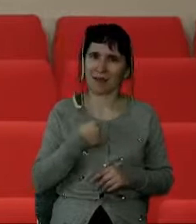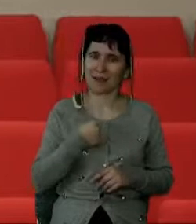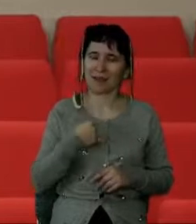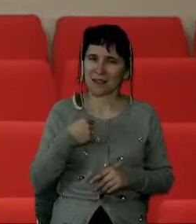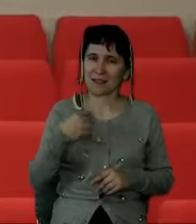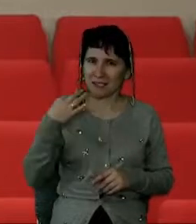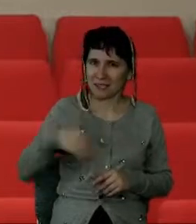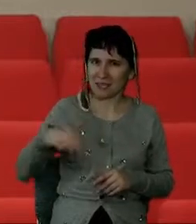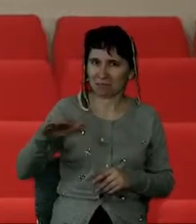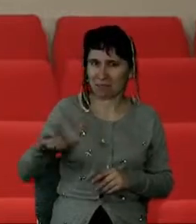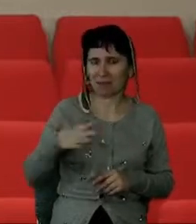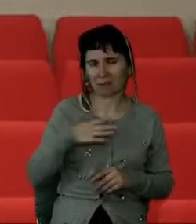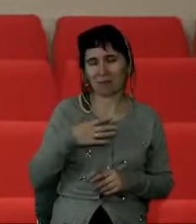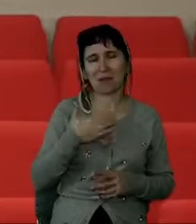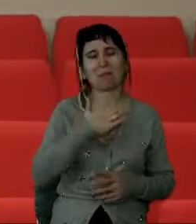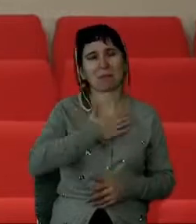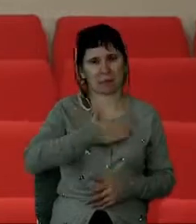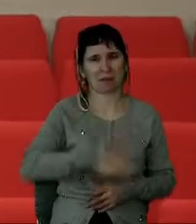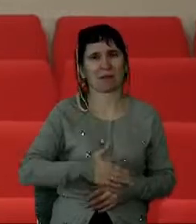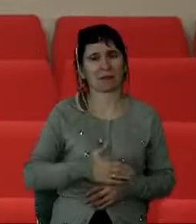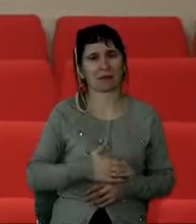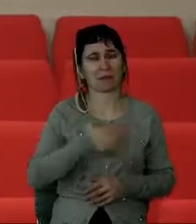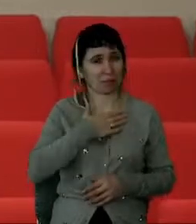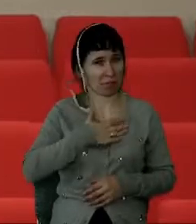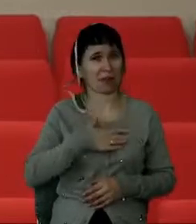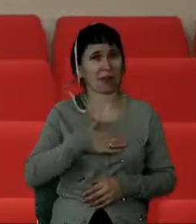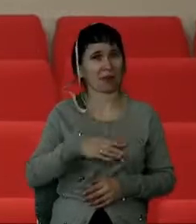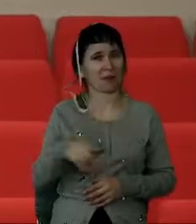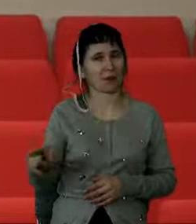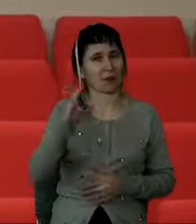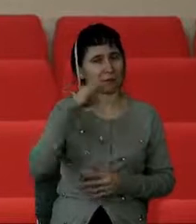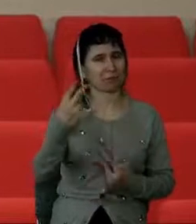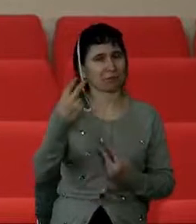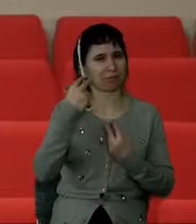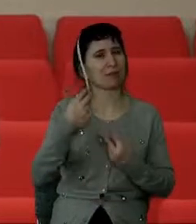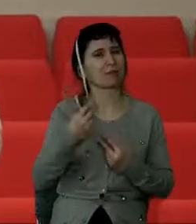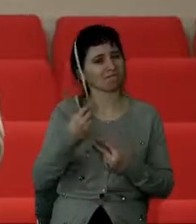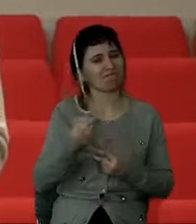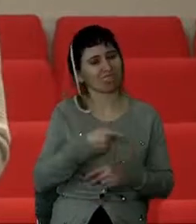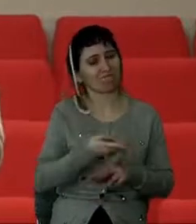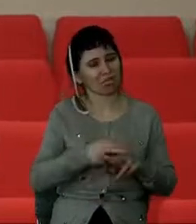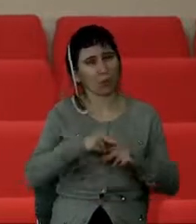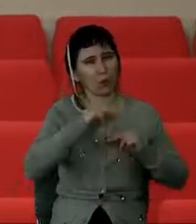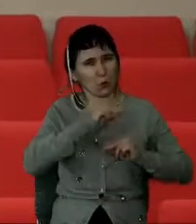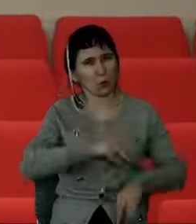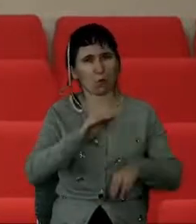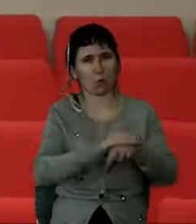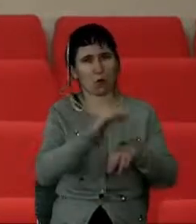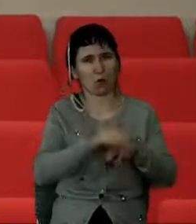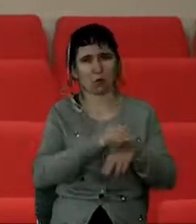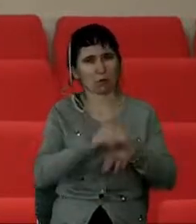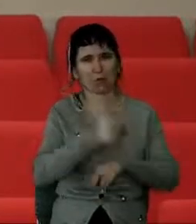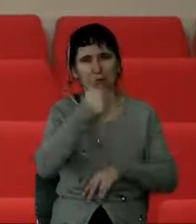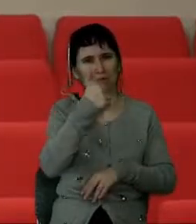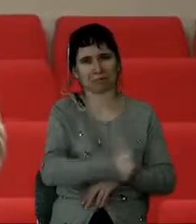було приємно. Мені було приємно, що, як то кажуть, зацінили мій труд. І я думаю, коли